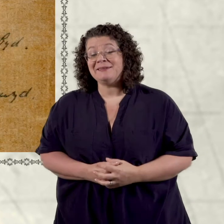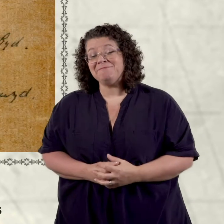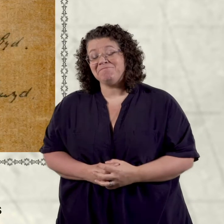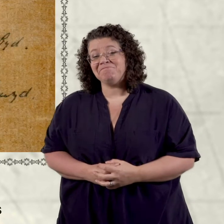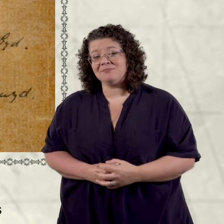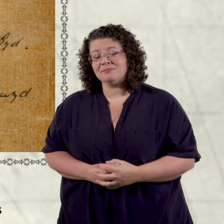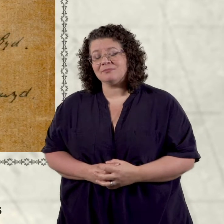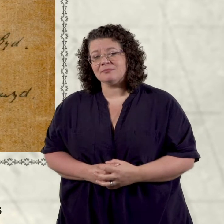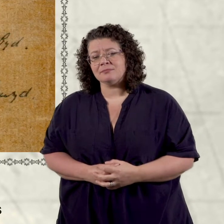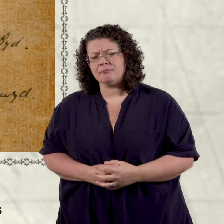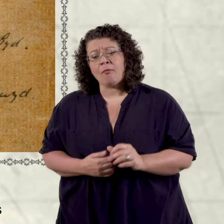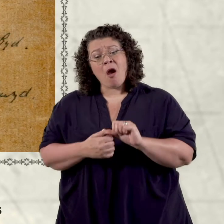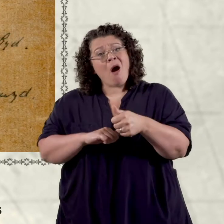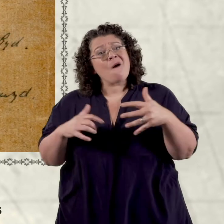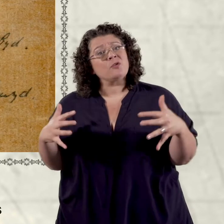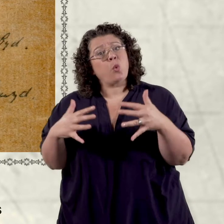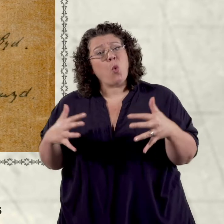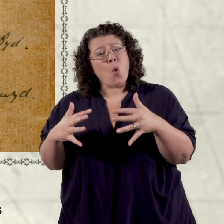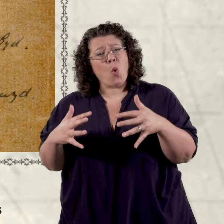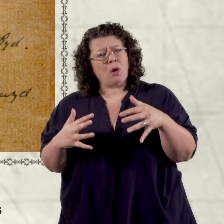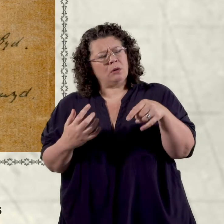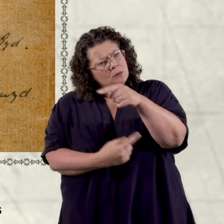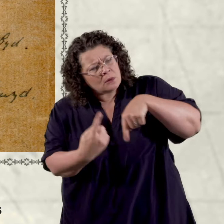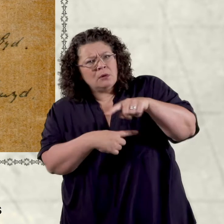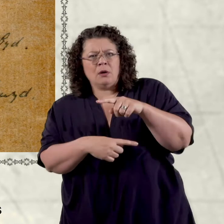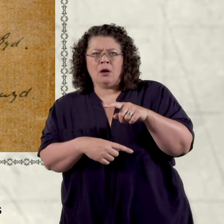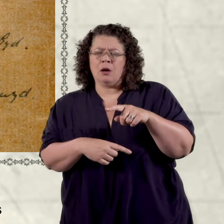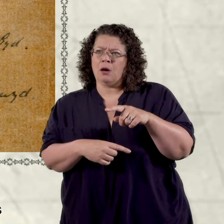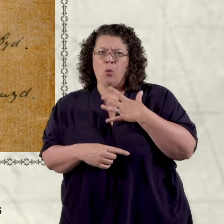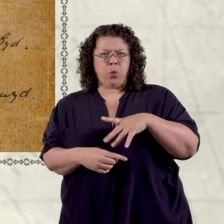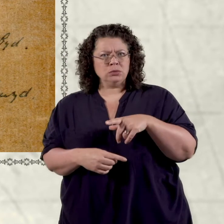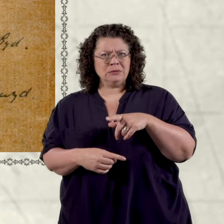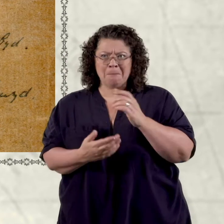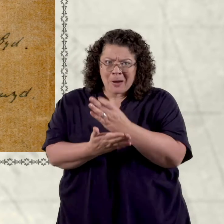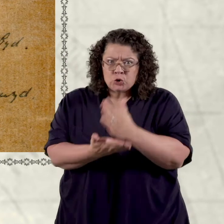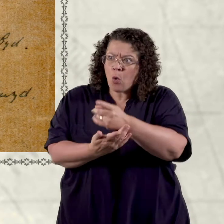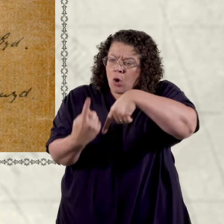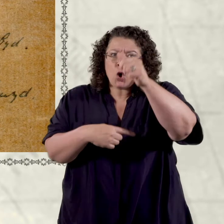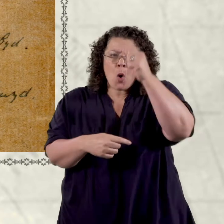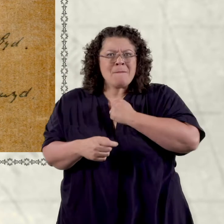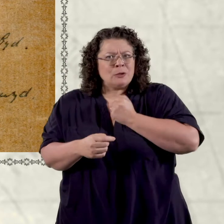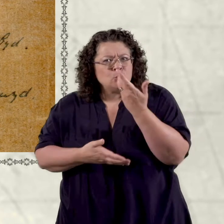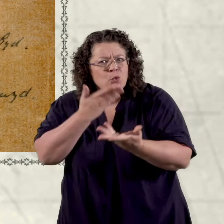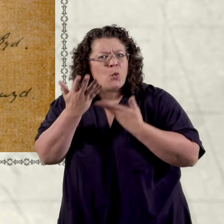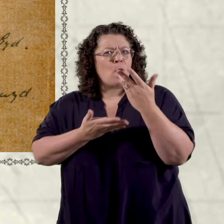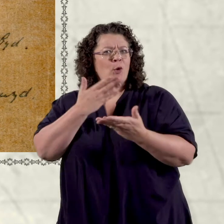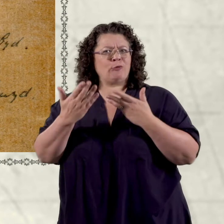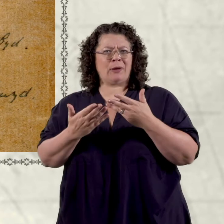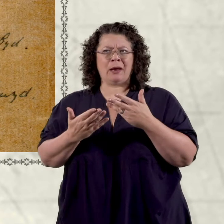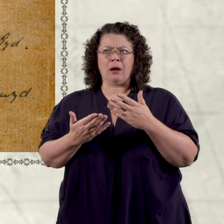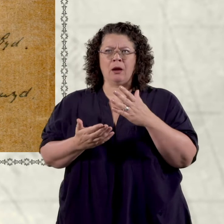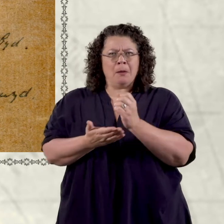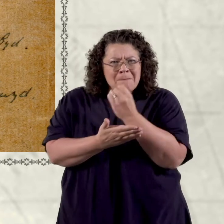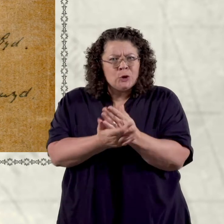A mi ath pobl ati wedyn i wneud yn siŵr fod pawb yn gwybod yr hanes a fod pawb yn gwybod y stori. Mi ddaru nhw gyhoeddi